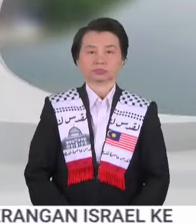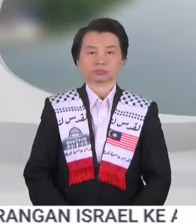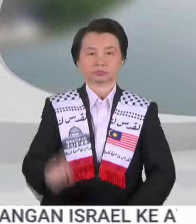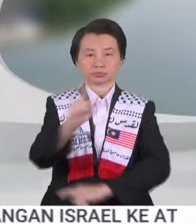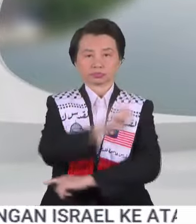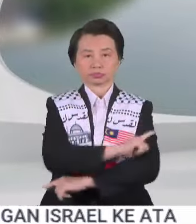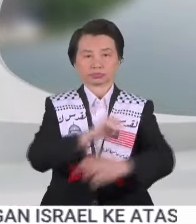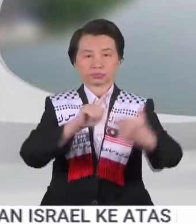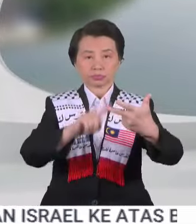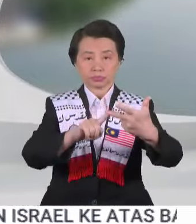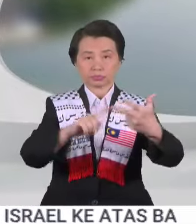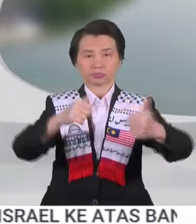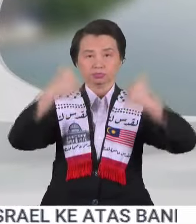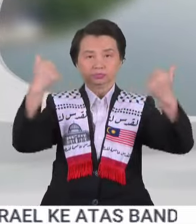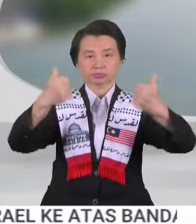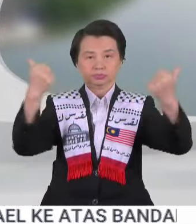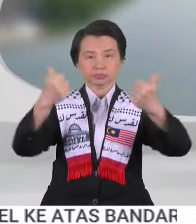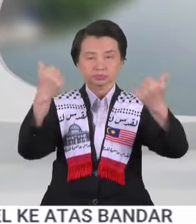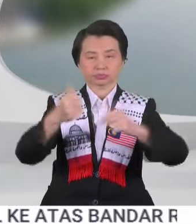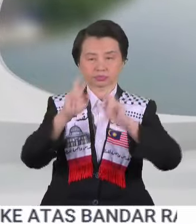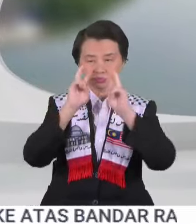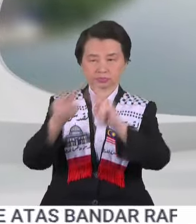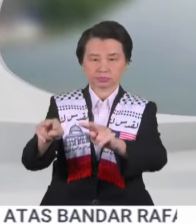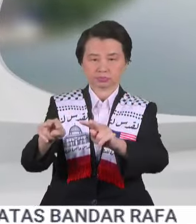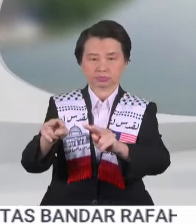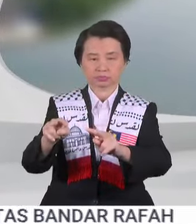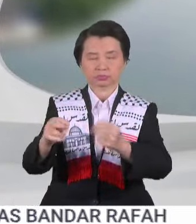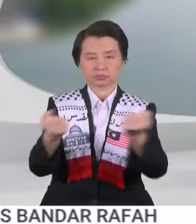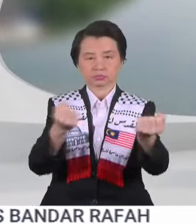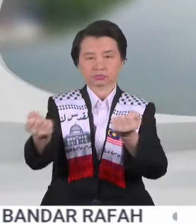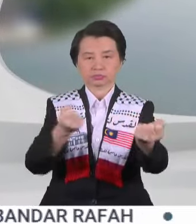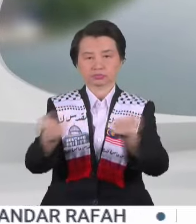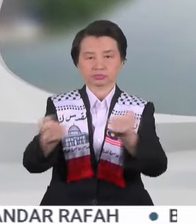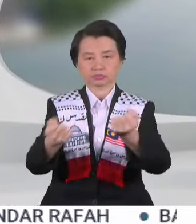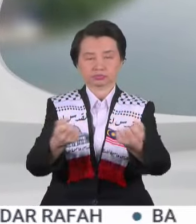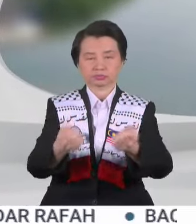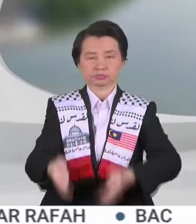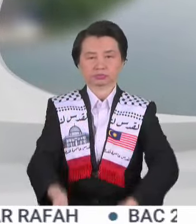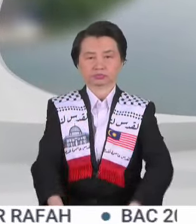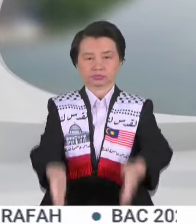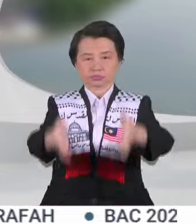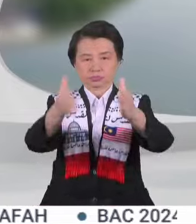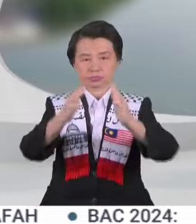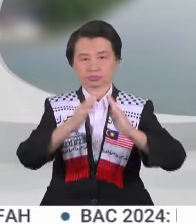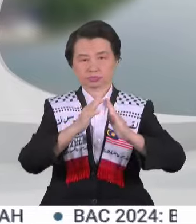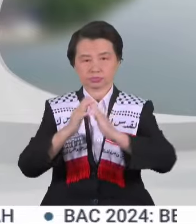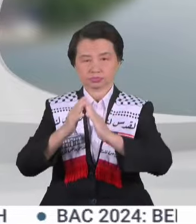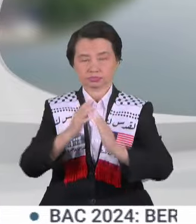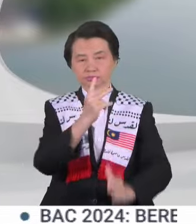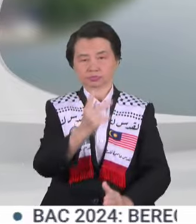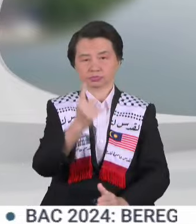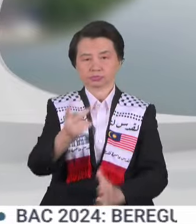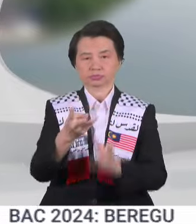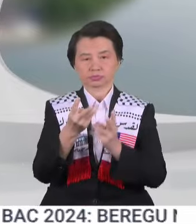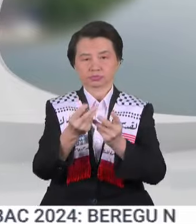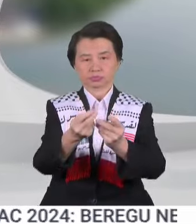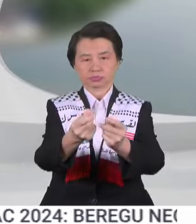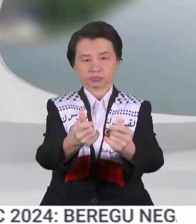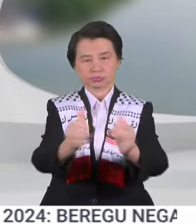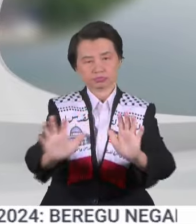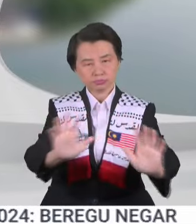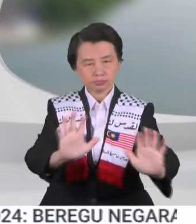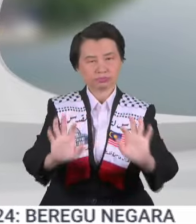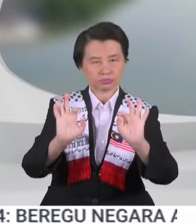Hari ketiga sambutan Aidilfitri menyaksikan aliran trafik di beberapa jalan raya utama di sekitar bandaraya Kota Kinabalu lancar dan